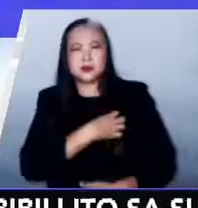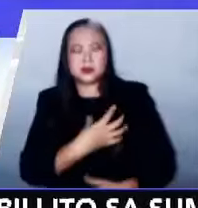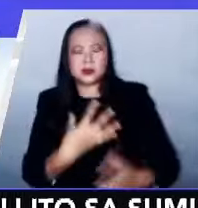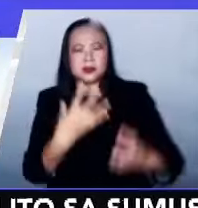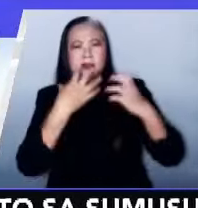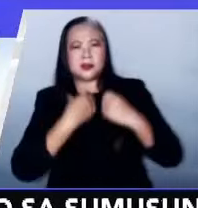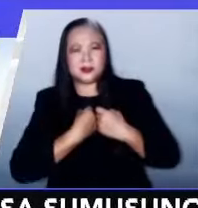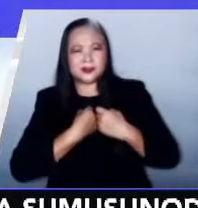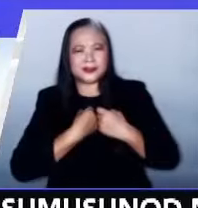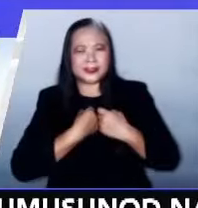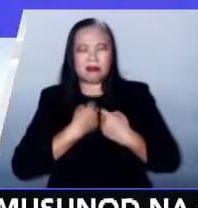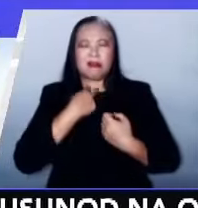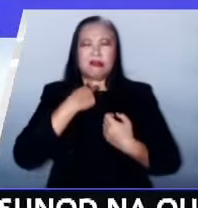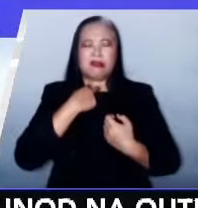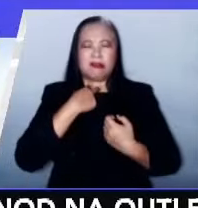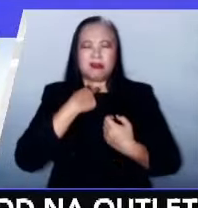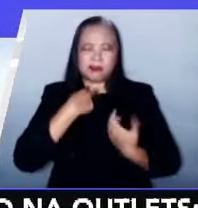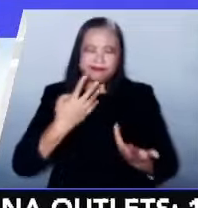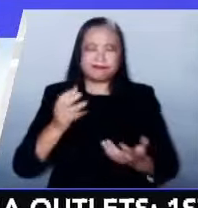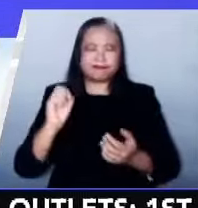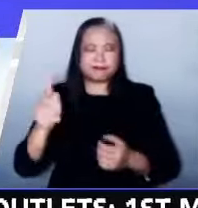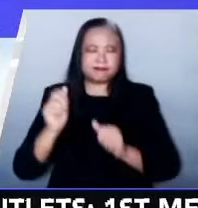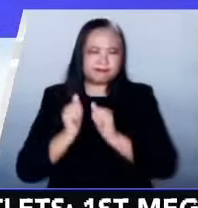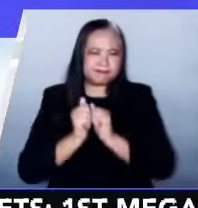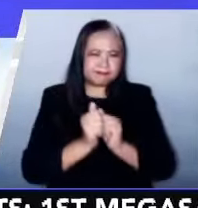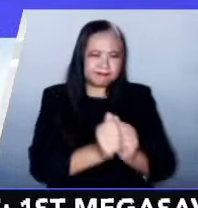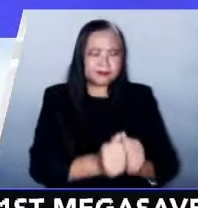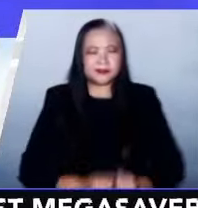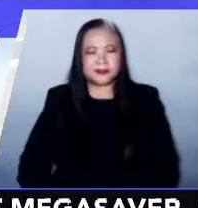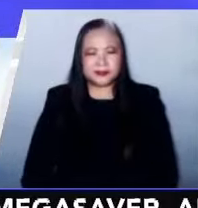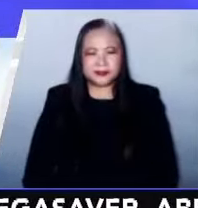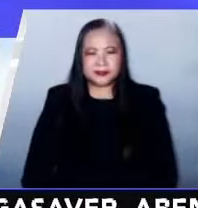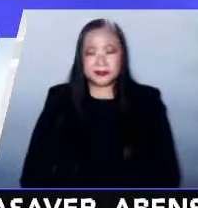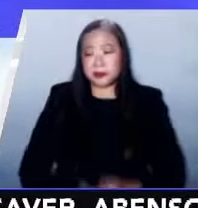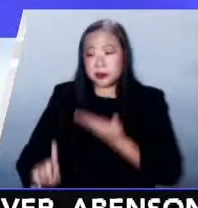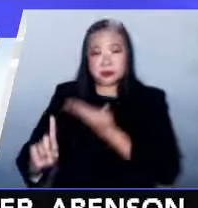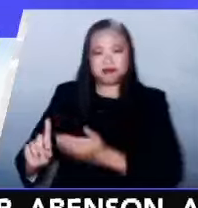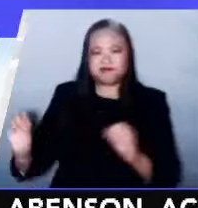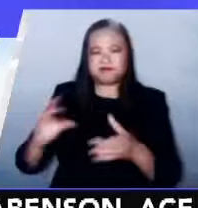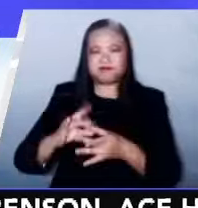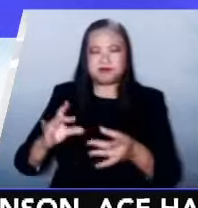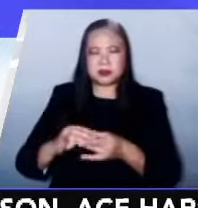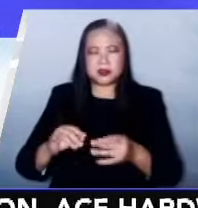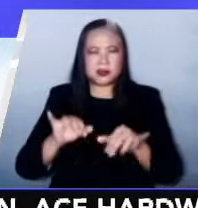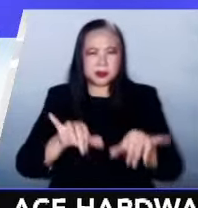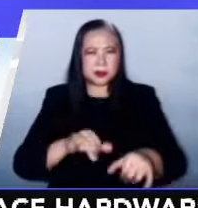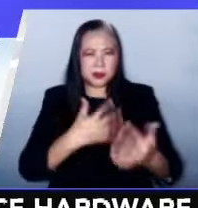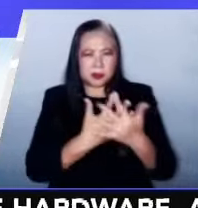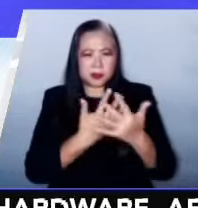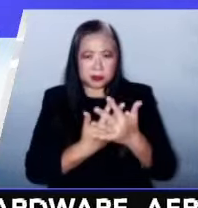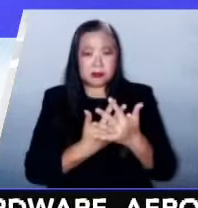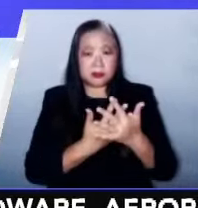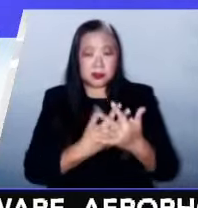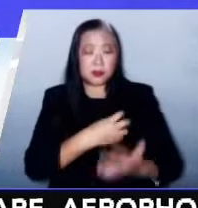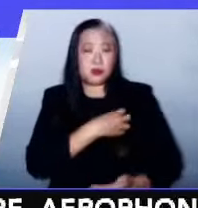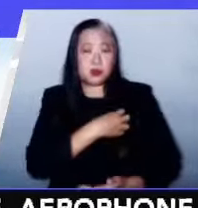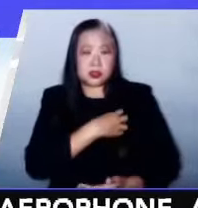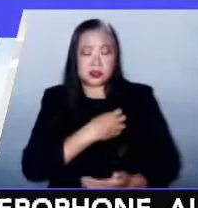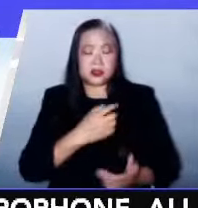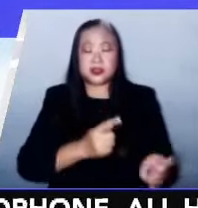nakapalag. So sumama na lang po siya na maayos. Walang pahayag ang suspect na ilang araw na kulong sa Taytay Custodial Facility bago inilipat sa